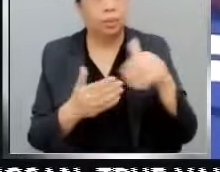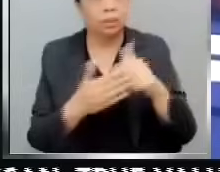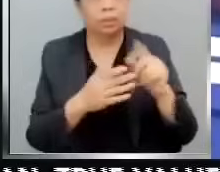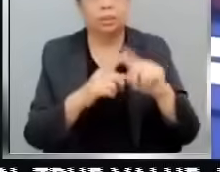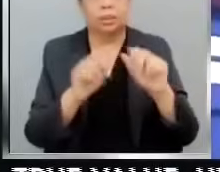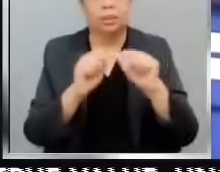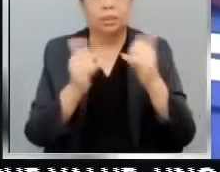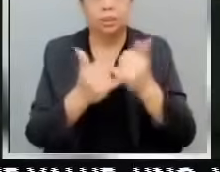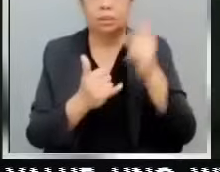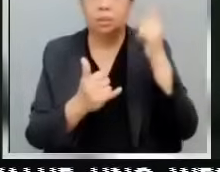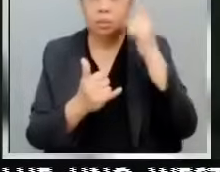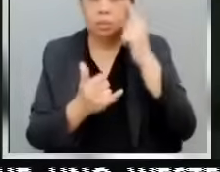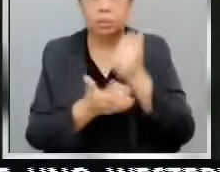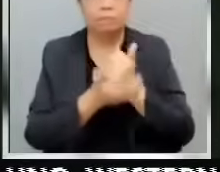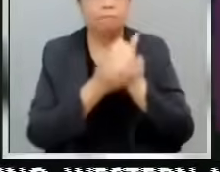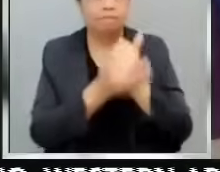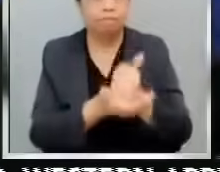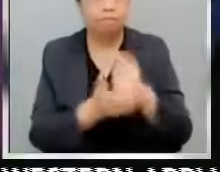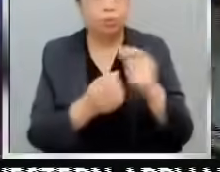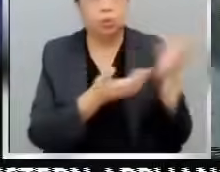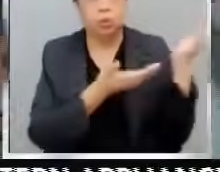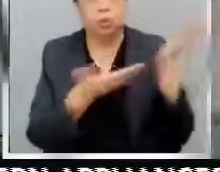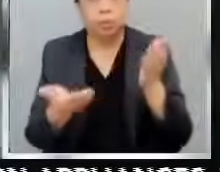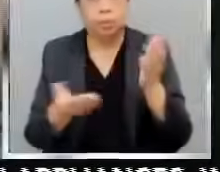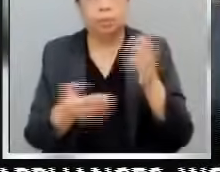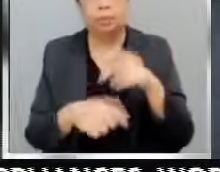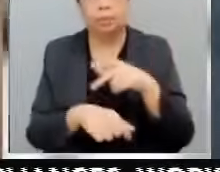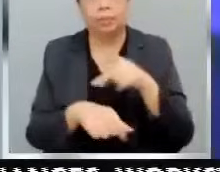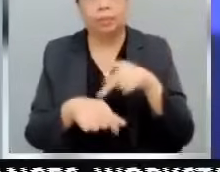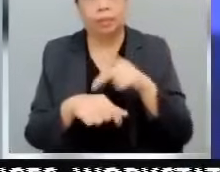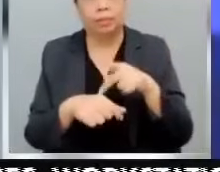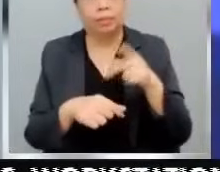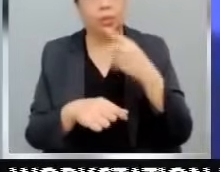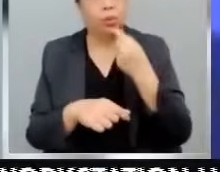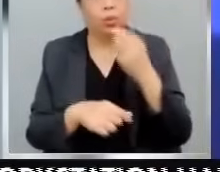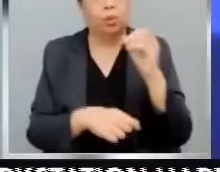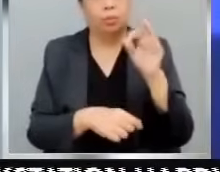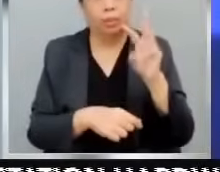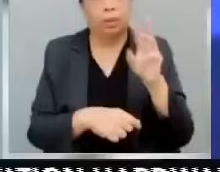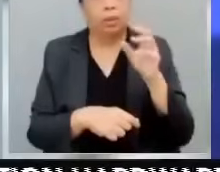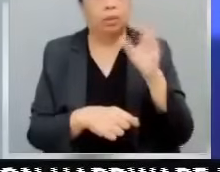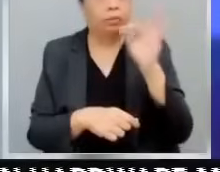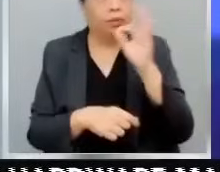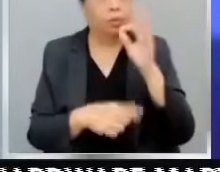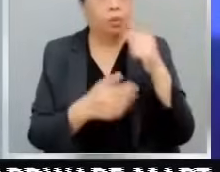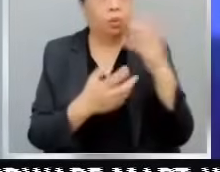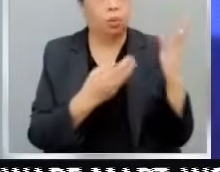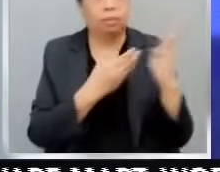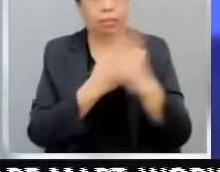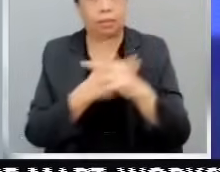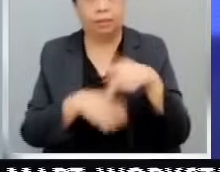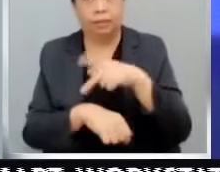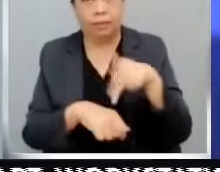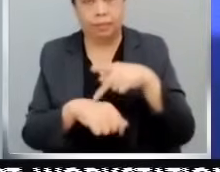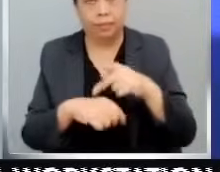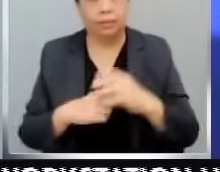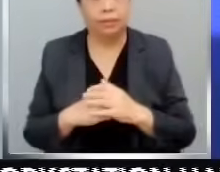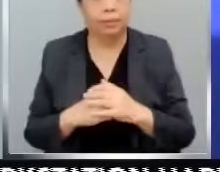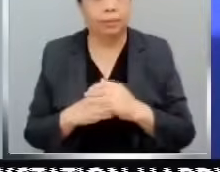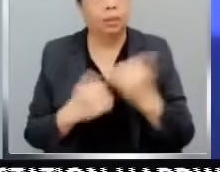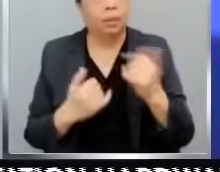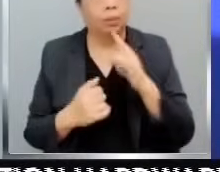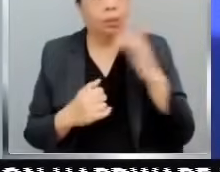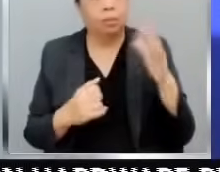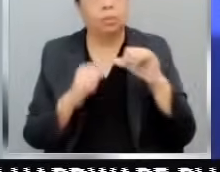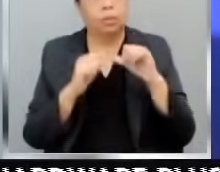gobyerno ang lahat para maiuwi ang mga Pinoy na nais bumalik ng bansa. Ito pong repatriation na ito ay patuloy po nating gagawin